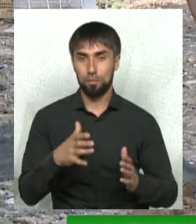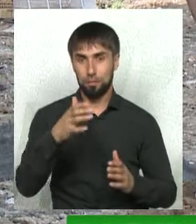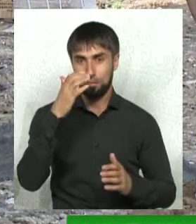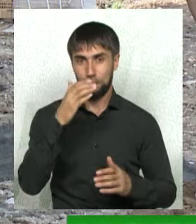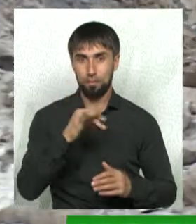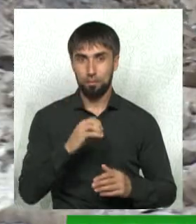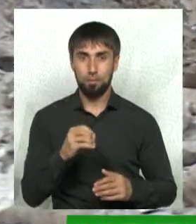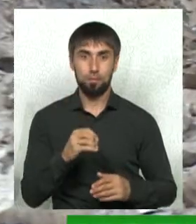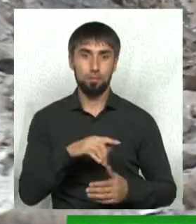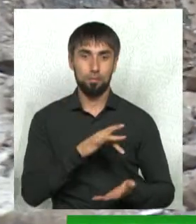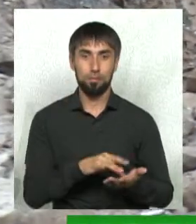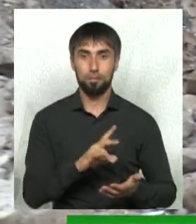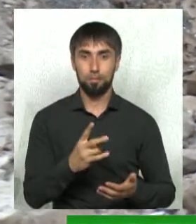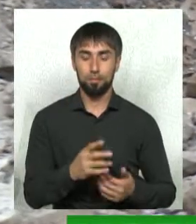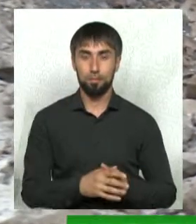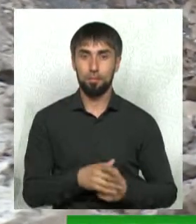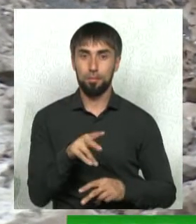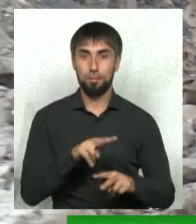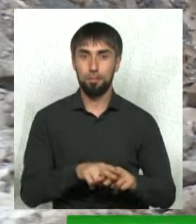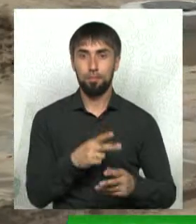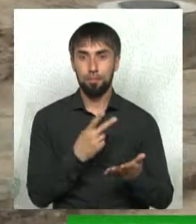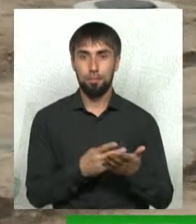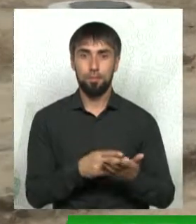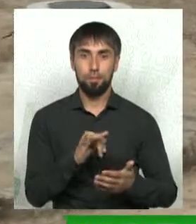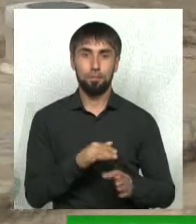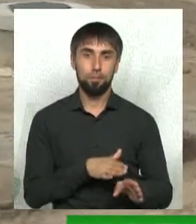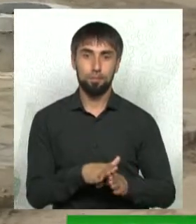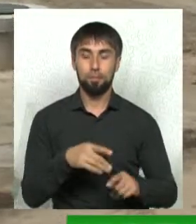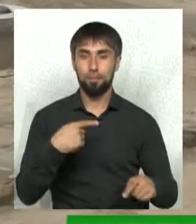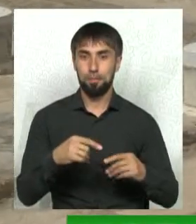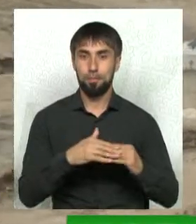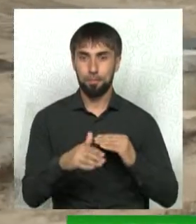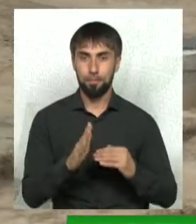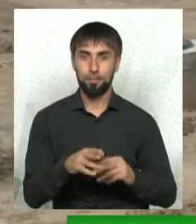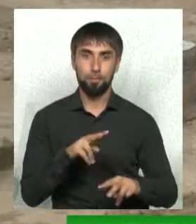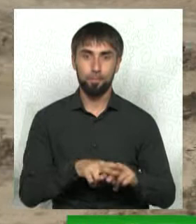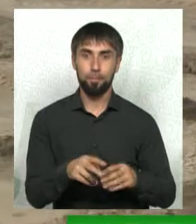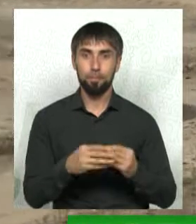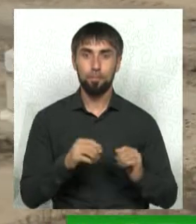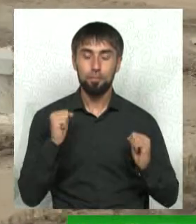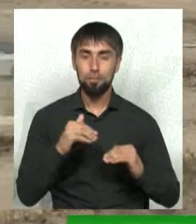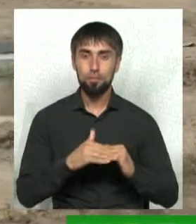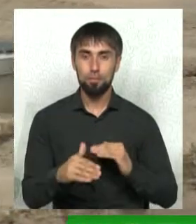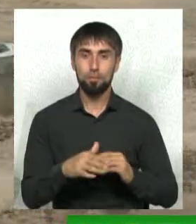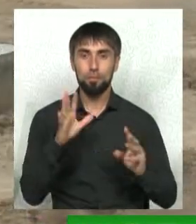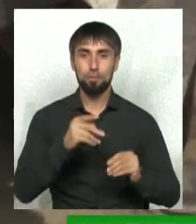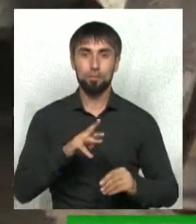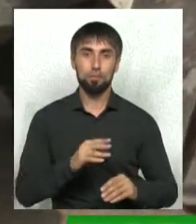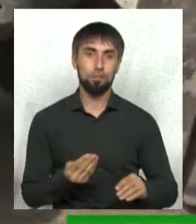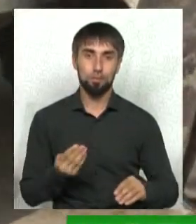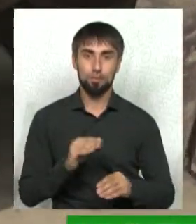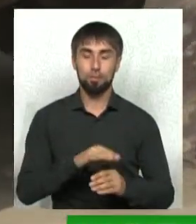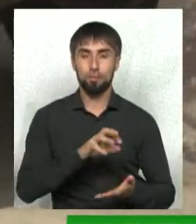образовательное учреждение в городе Назране. Здесь предусмотрено и полноценное футбольное поле вместе со спортплощадками. Все для